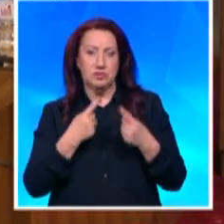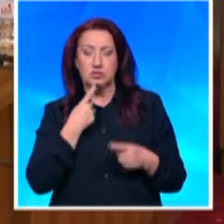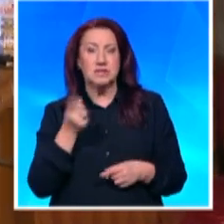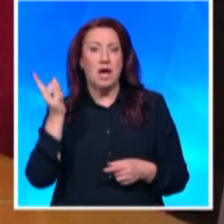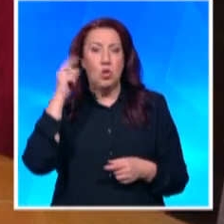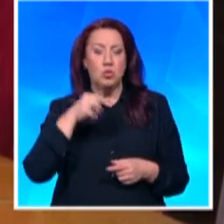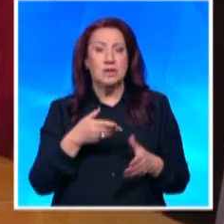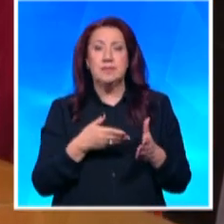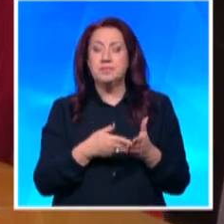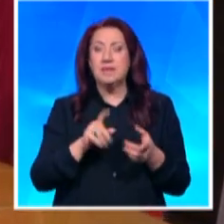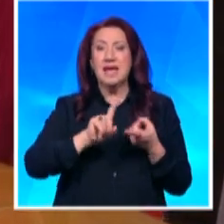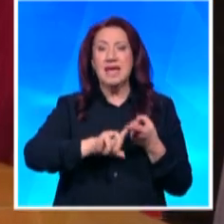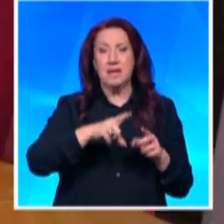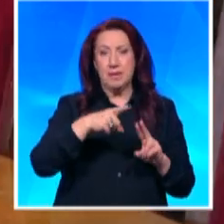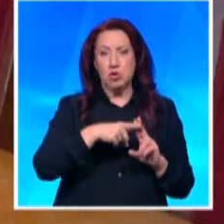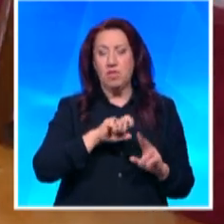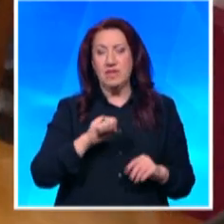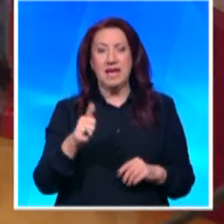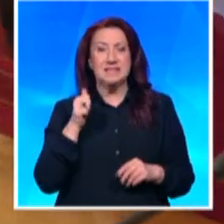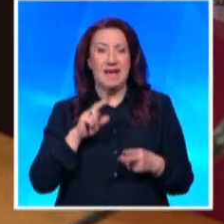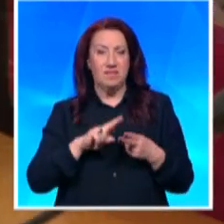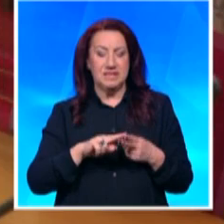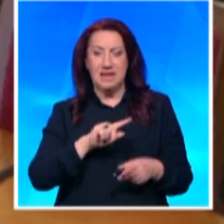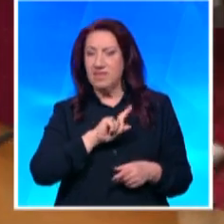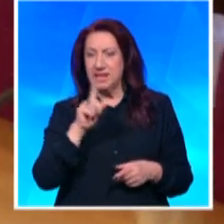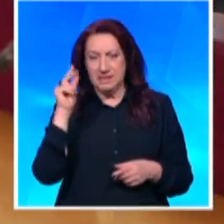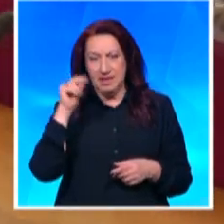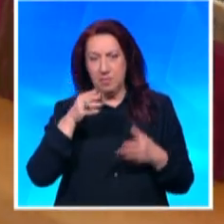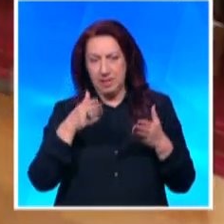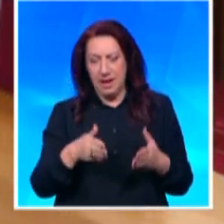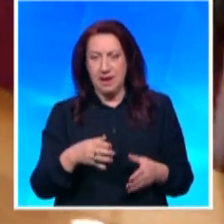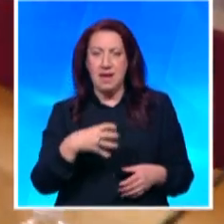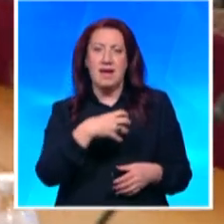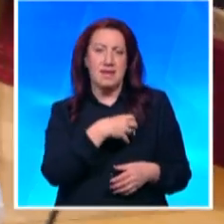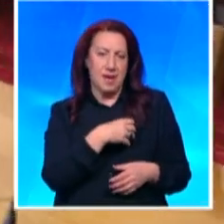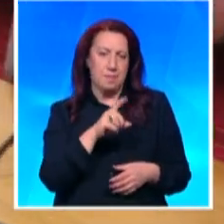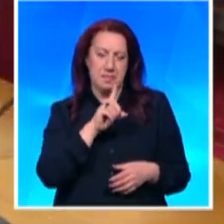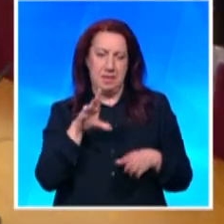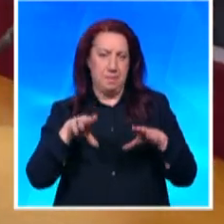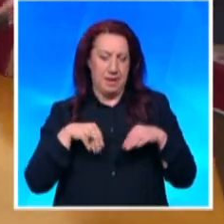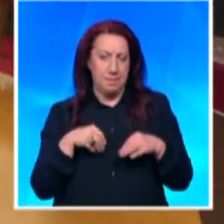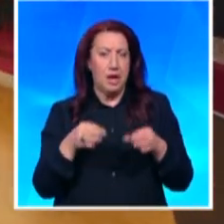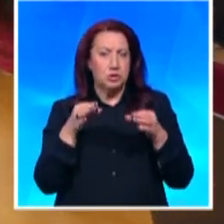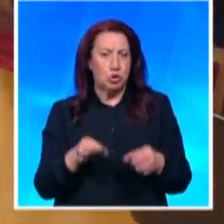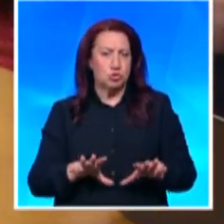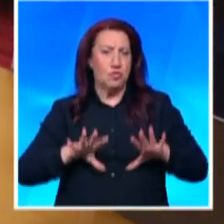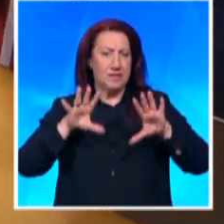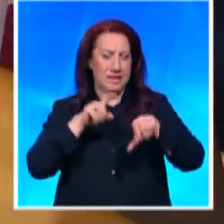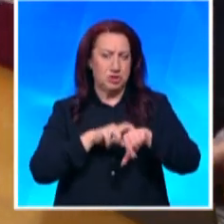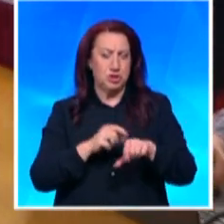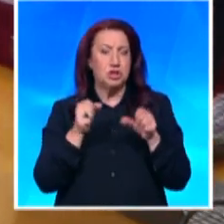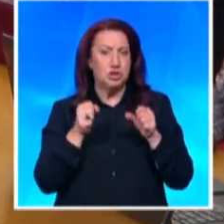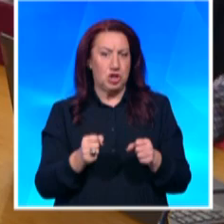отсъствието на Кирил Петков и Асен Василев. ГЕРБ обаче не приеха това обяснение и ги чакаха точно в 10. Никой от Продължаваме